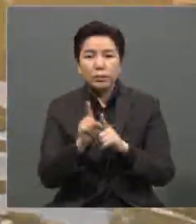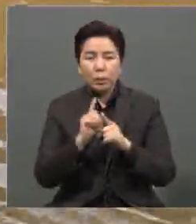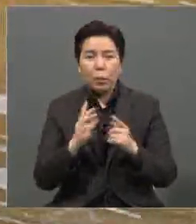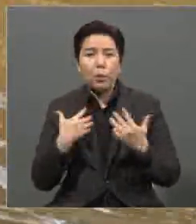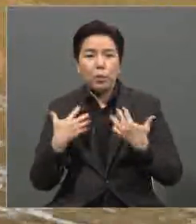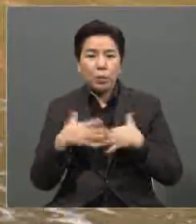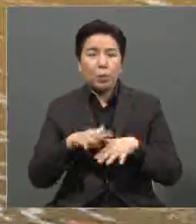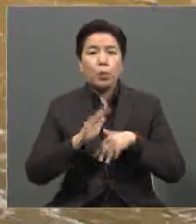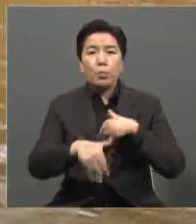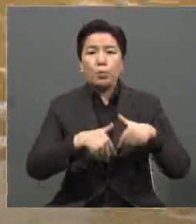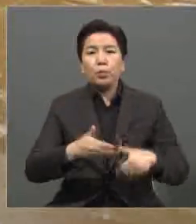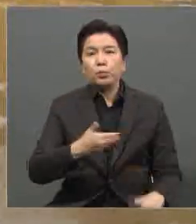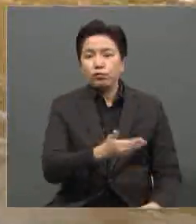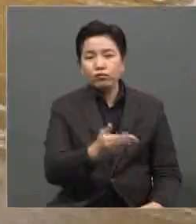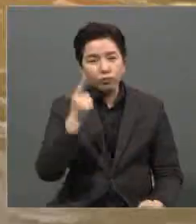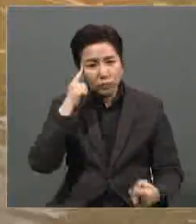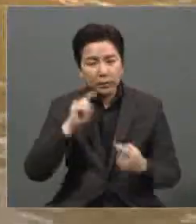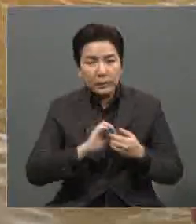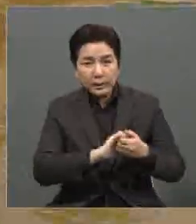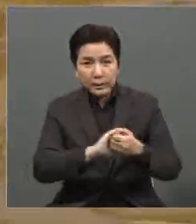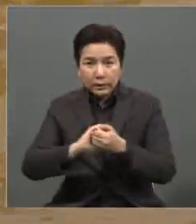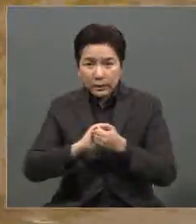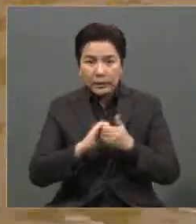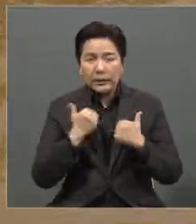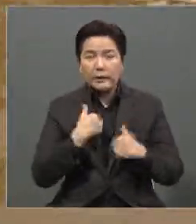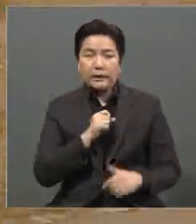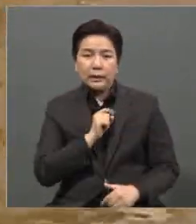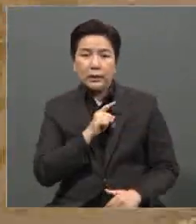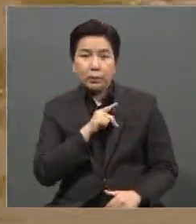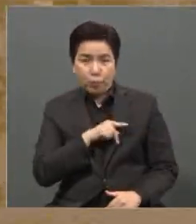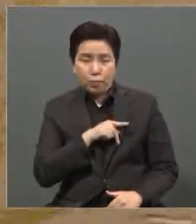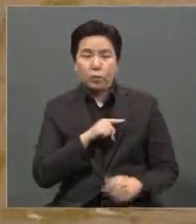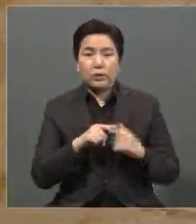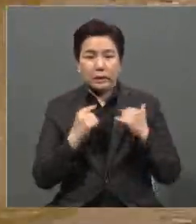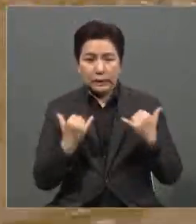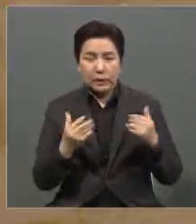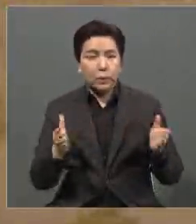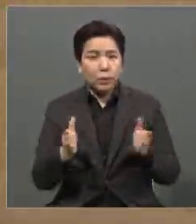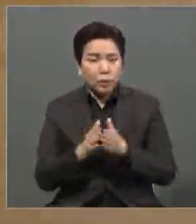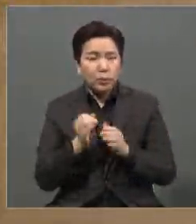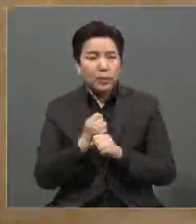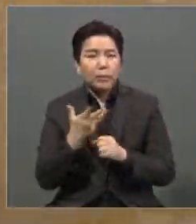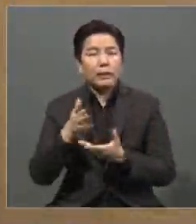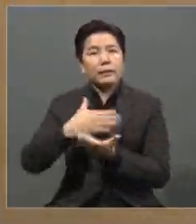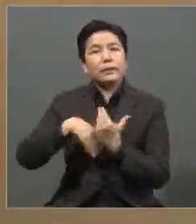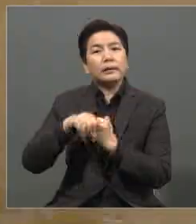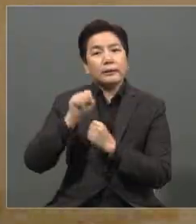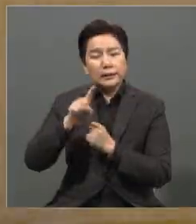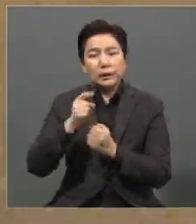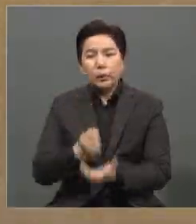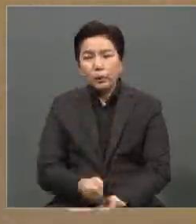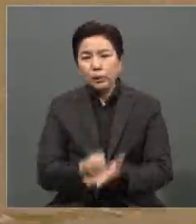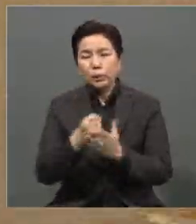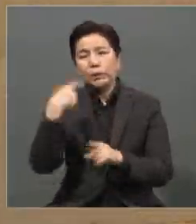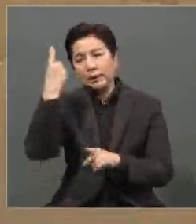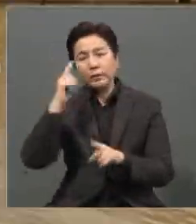ร่วมของภาคประชาชนแล้วก็กระชับความสัมพันธ์ระหว่างพุทธศาสนิกชนในพื้นที่รวมทั้งส่งเสริมเศรษฐกิจแล้วก็ช่วยกระตุ้น